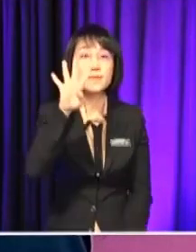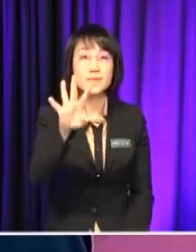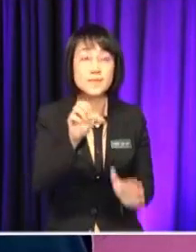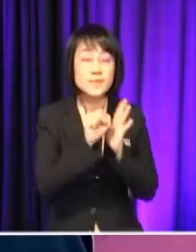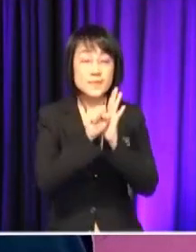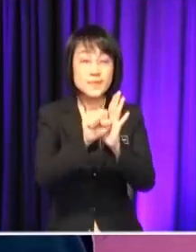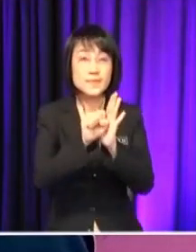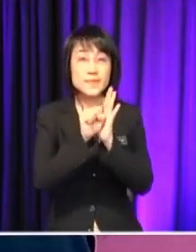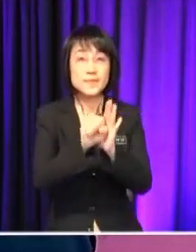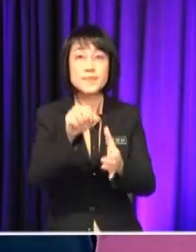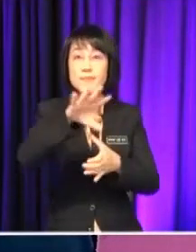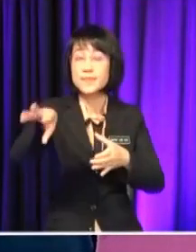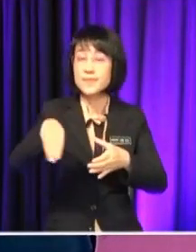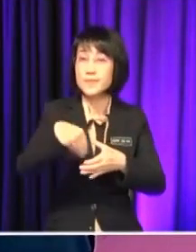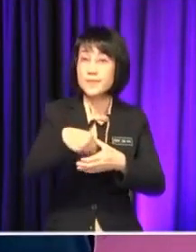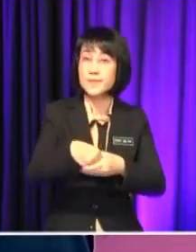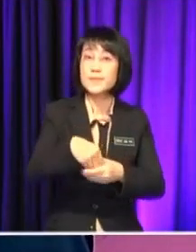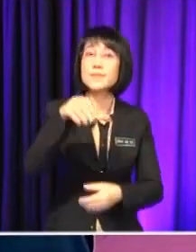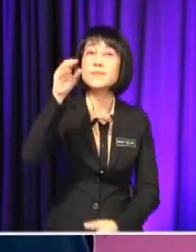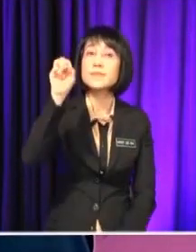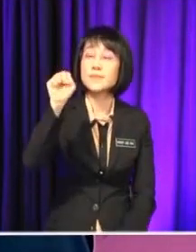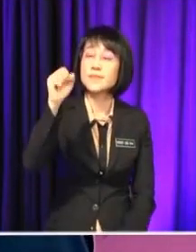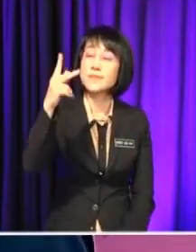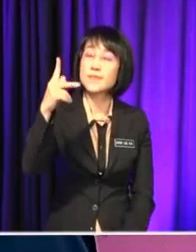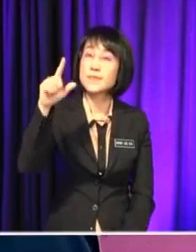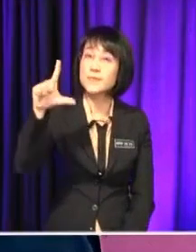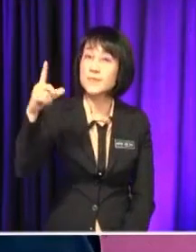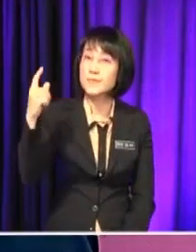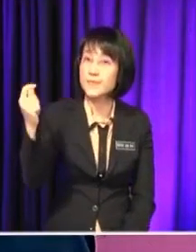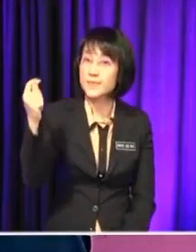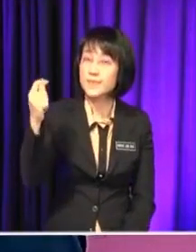simbol yang terlibat dalam sqlt ini